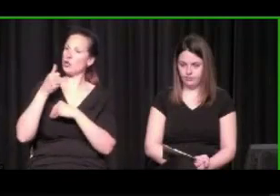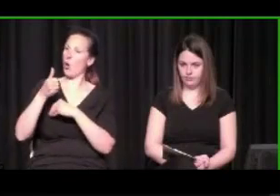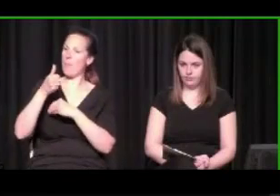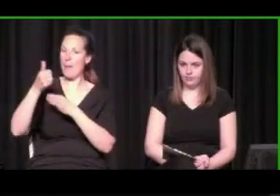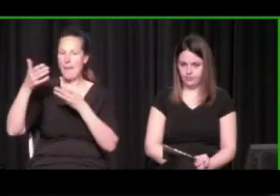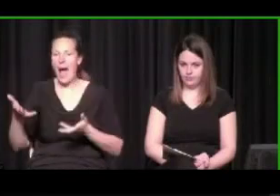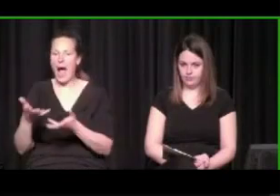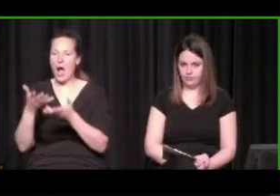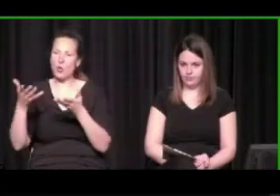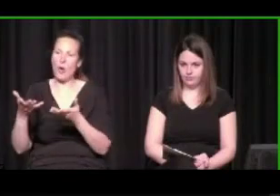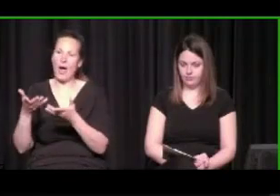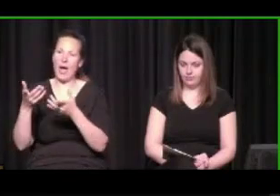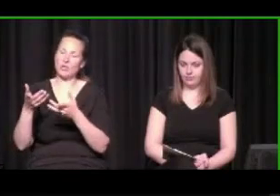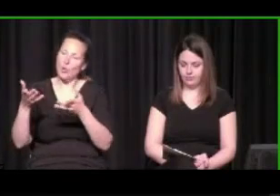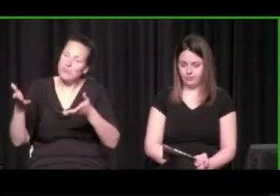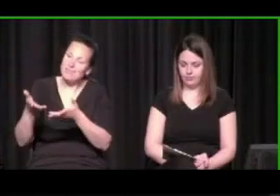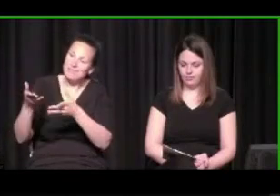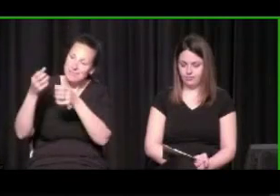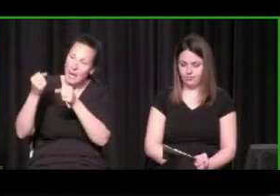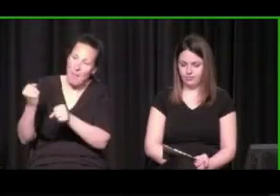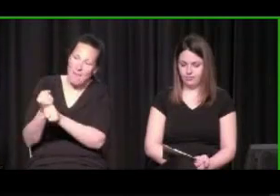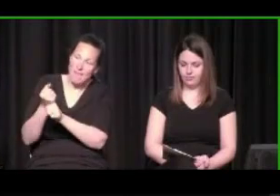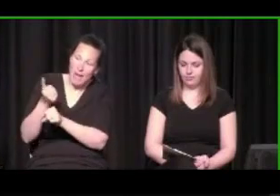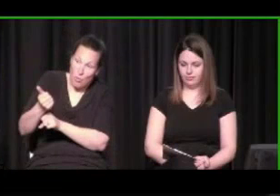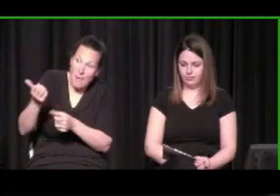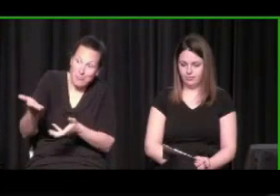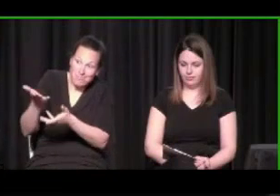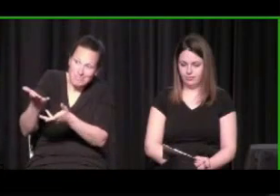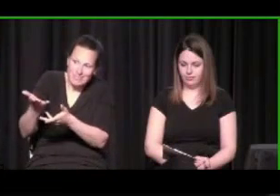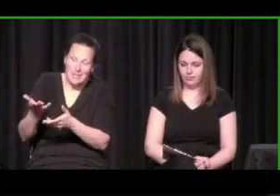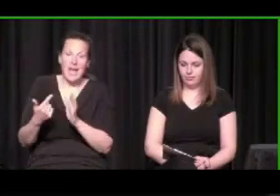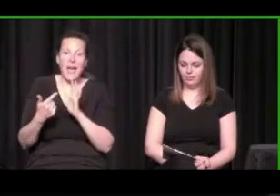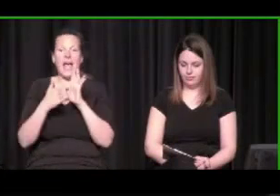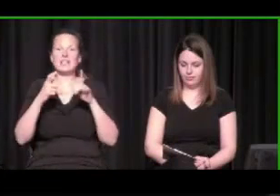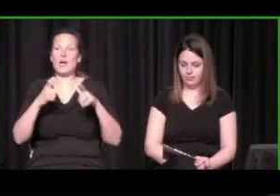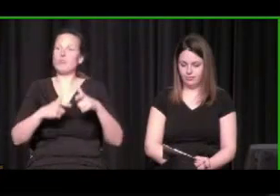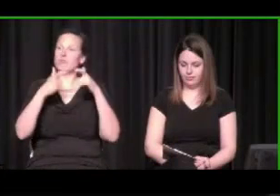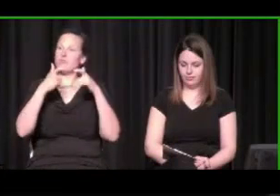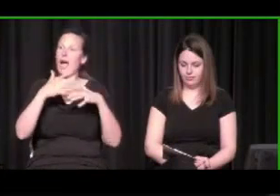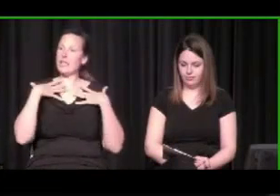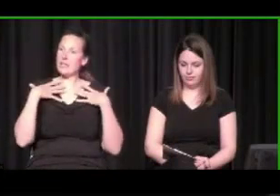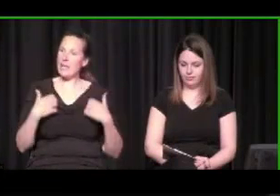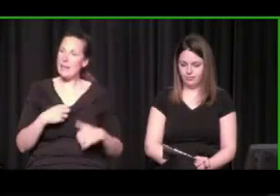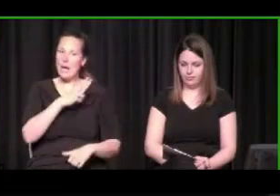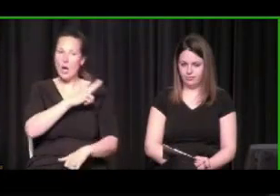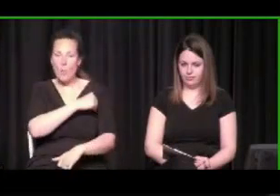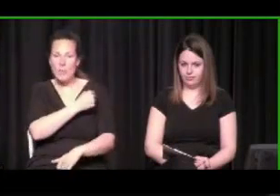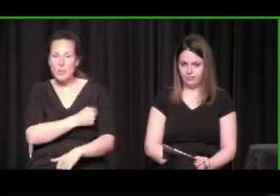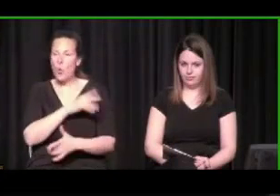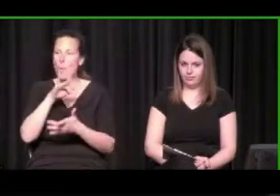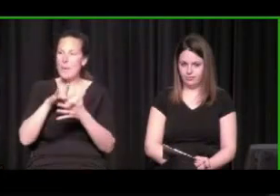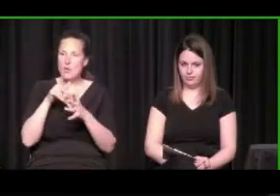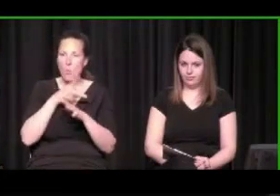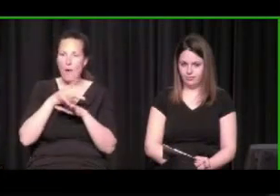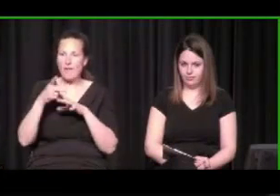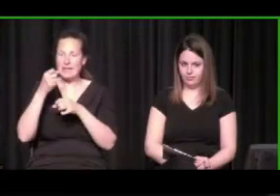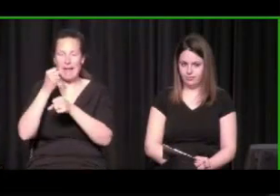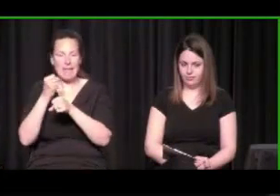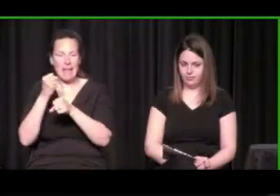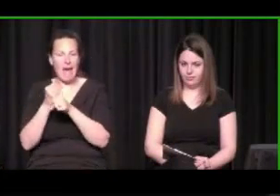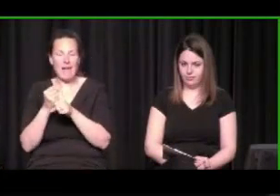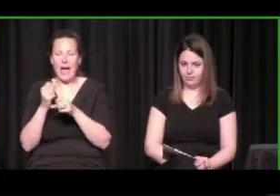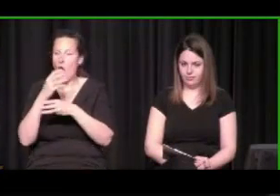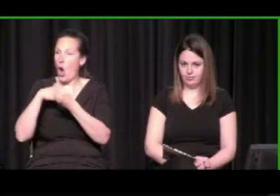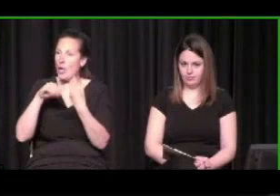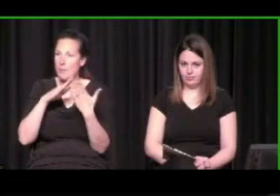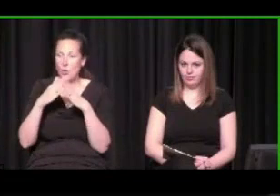accroître cette souplesse-là et cette considération-là. Donc, quand on a des établissements de santé, quand on a des milieux professionnels, quand on met